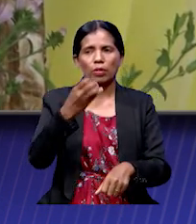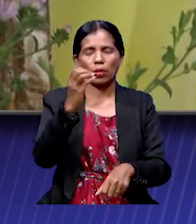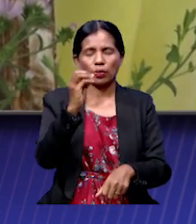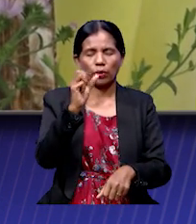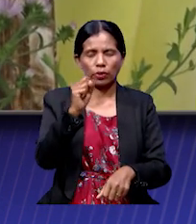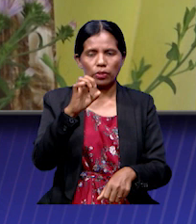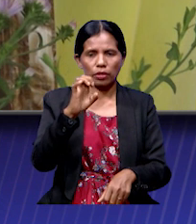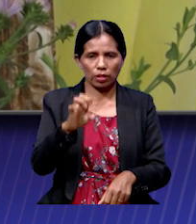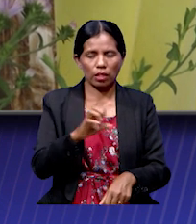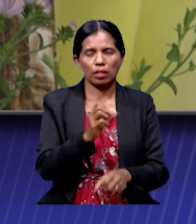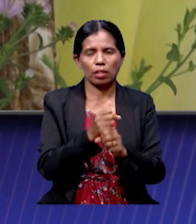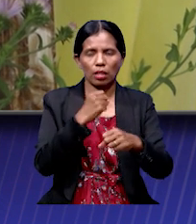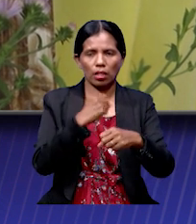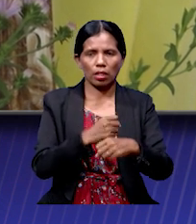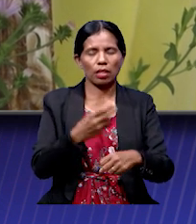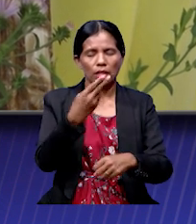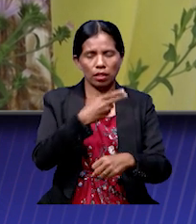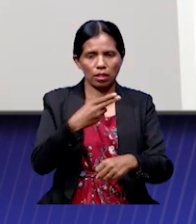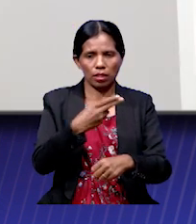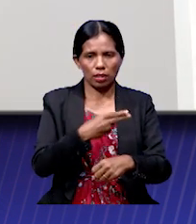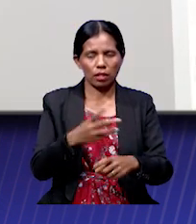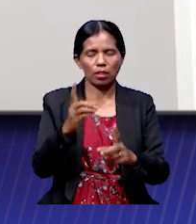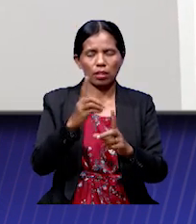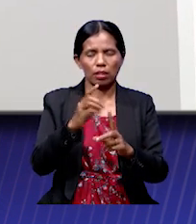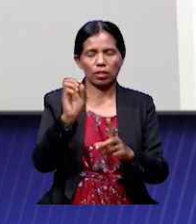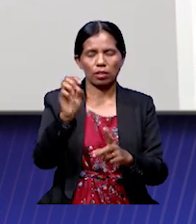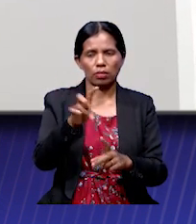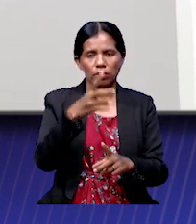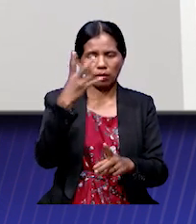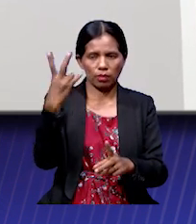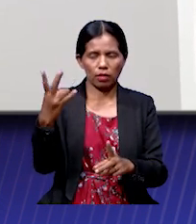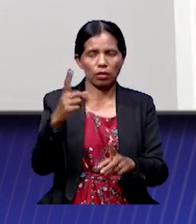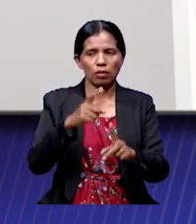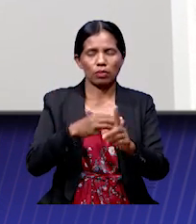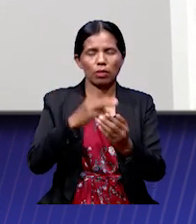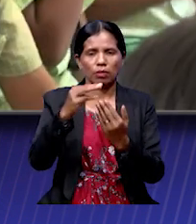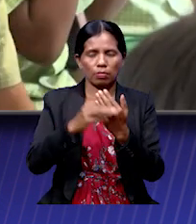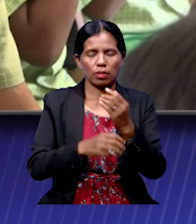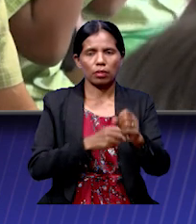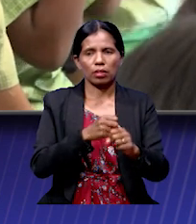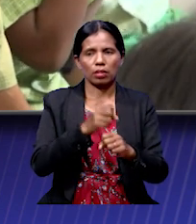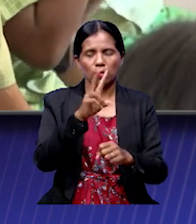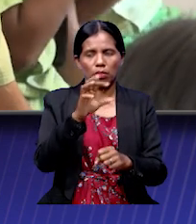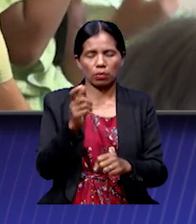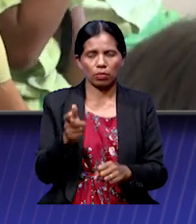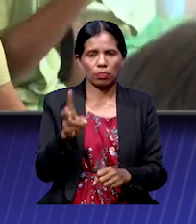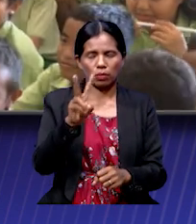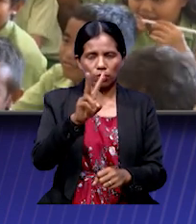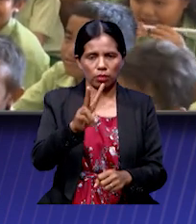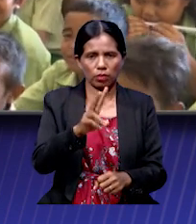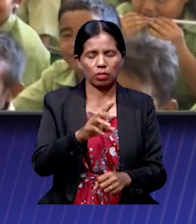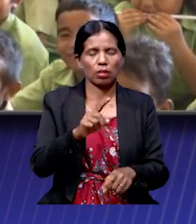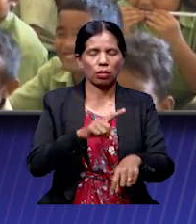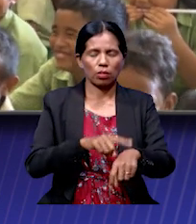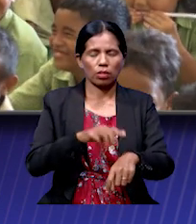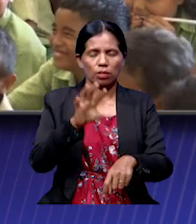S.J. se halau ia quinta-feira, loro sanu resin hito, Fulan março tinha rinrua rono resin rua, horas tuco